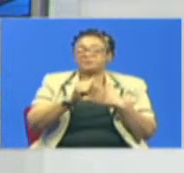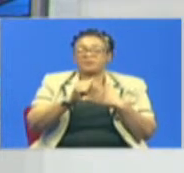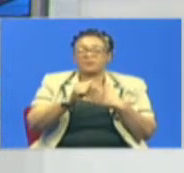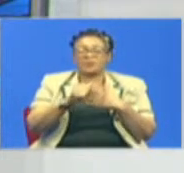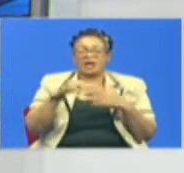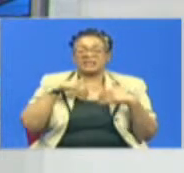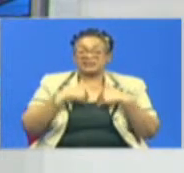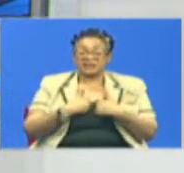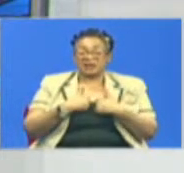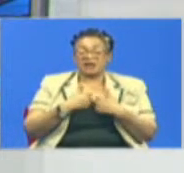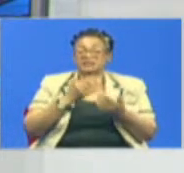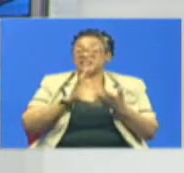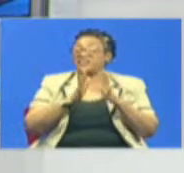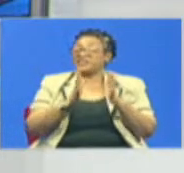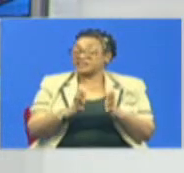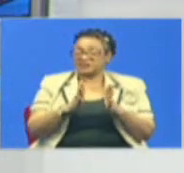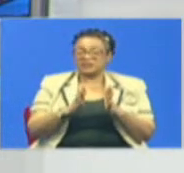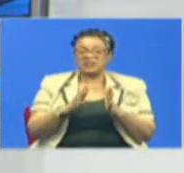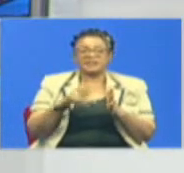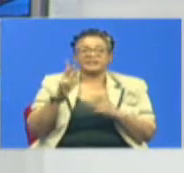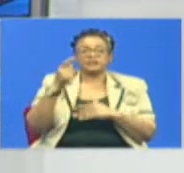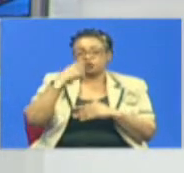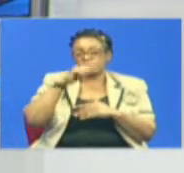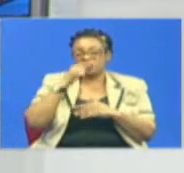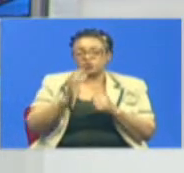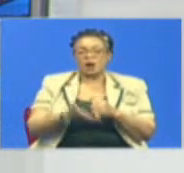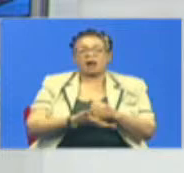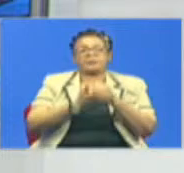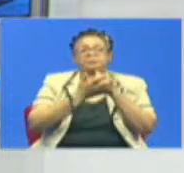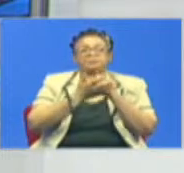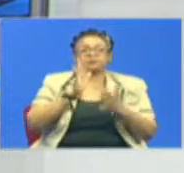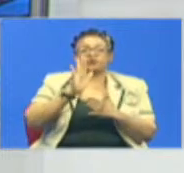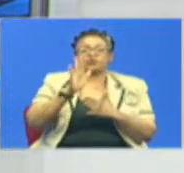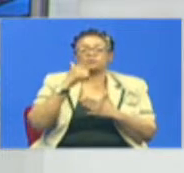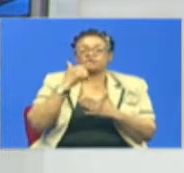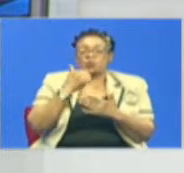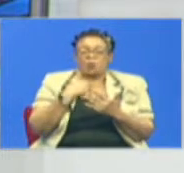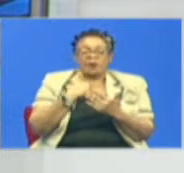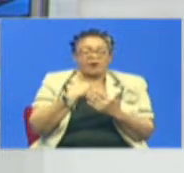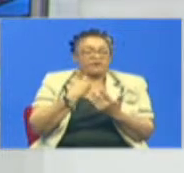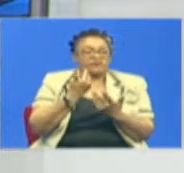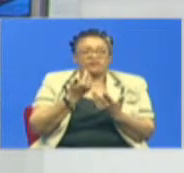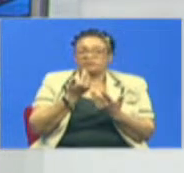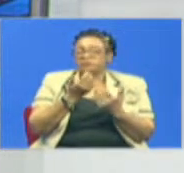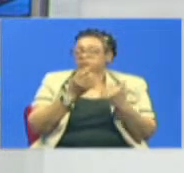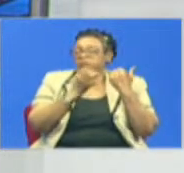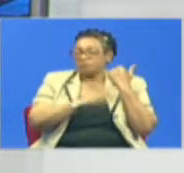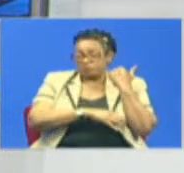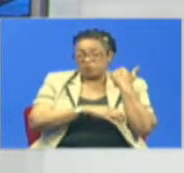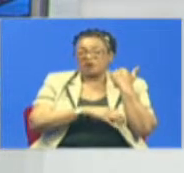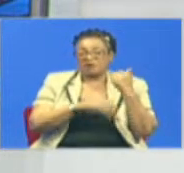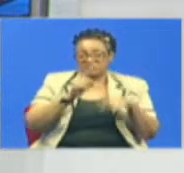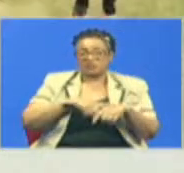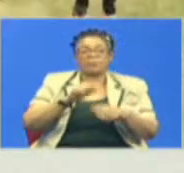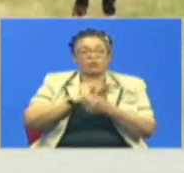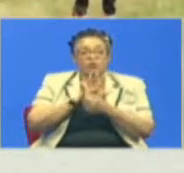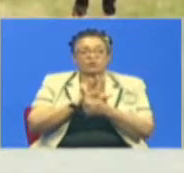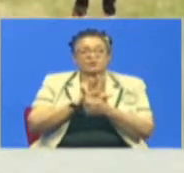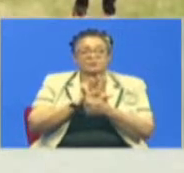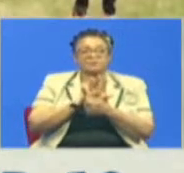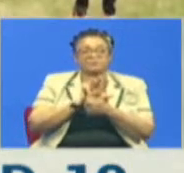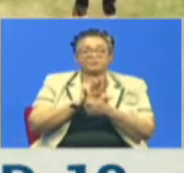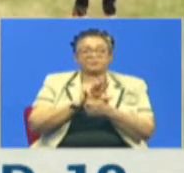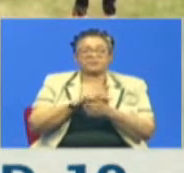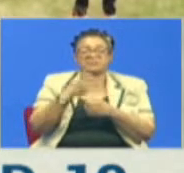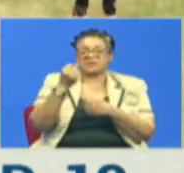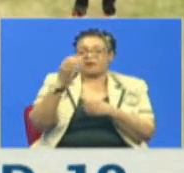kutoka Machakos, Makueni na Kitui kuwasaidia wanariadha ambao hawana uwezo msimu huu wa homa ya corona. Takriban wanariadha